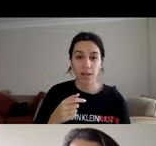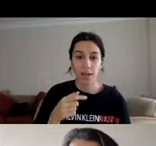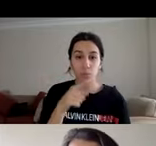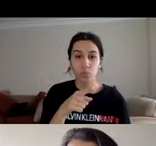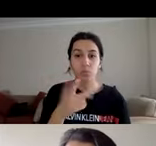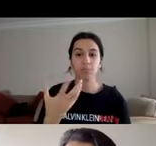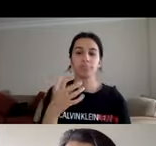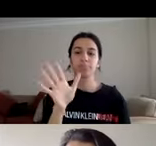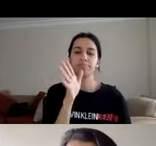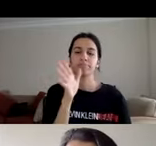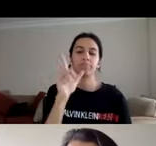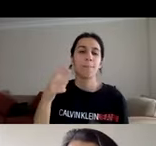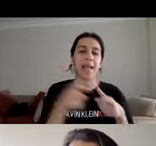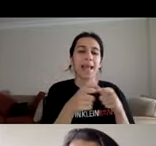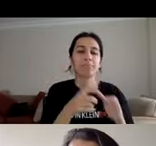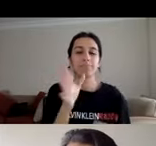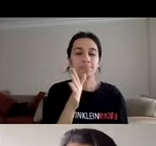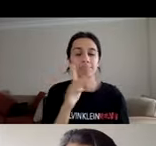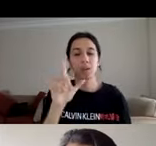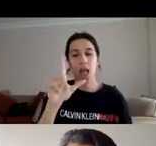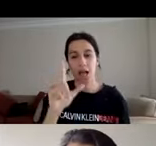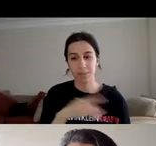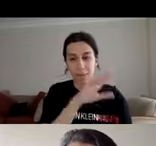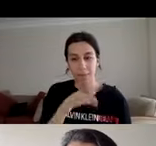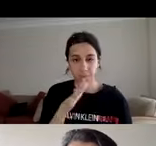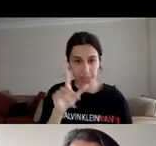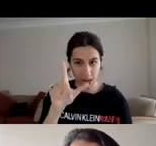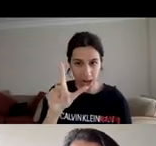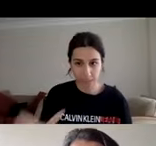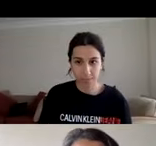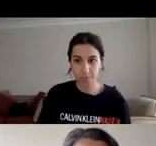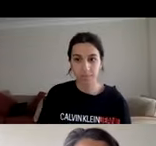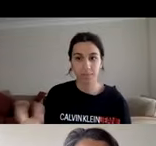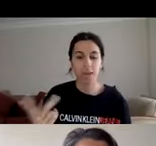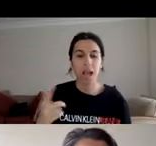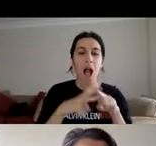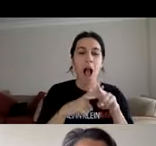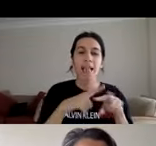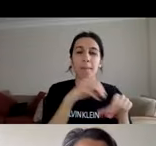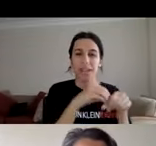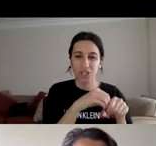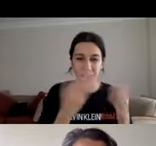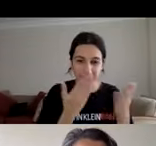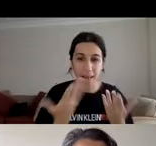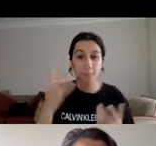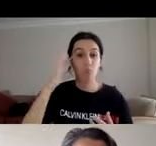hakim ekipler kurmak gerekiyor. Bunu yapmaya çalışıyoruz aslında. Hem akademi tarafında hem de profesyonel